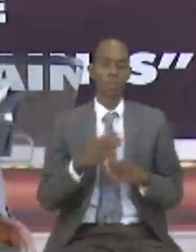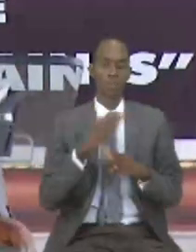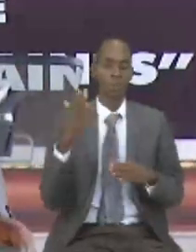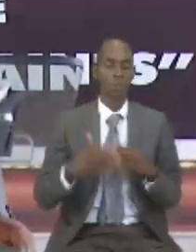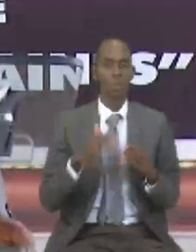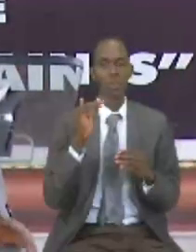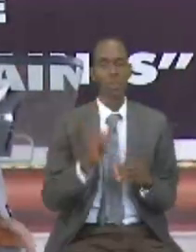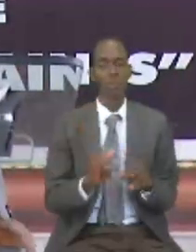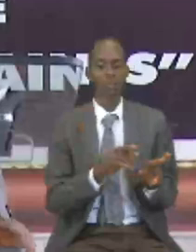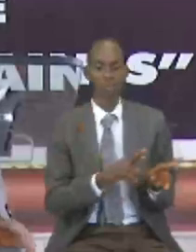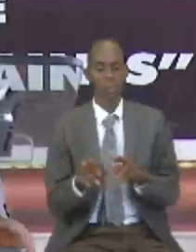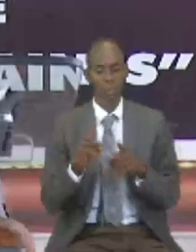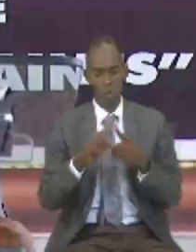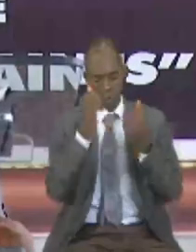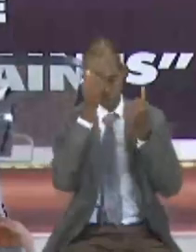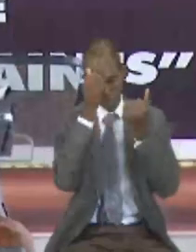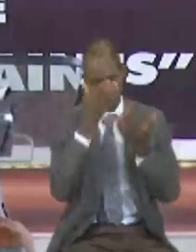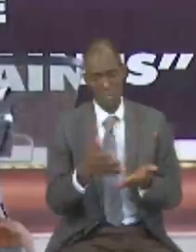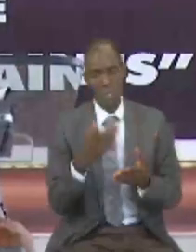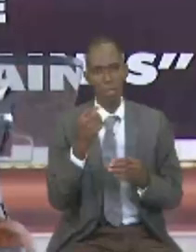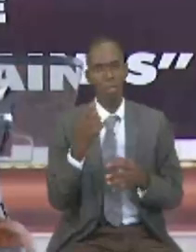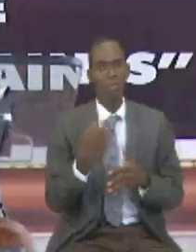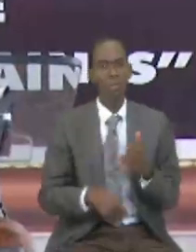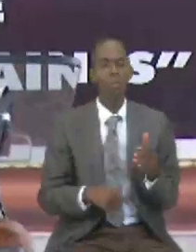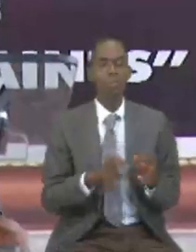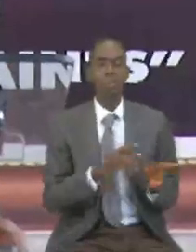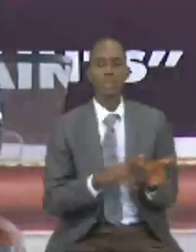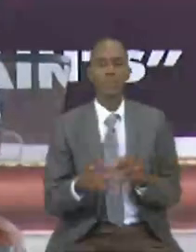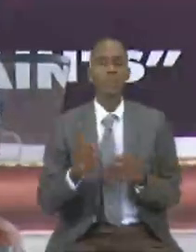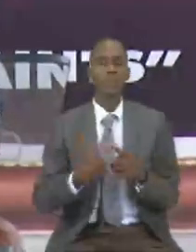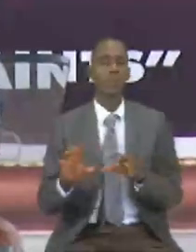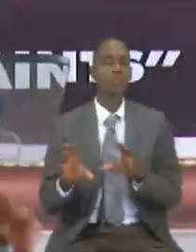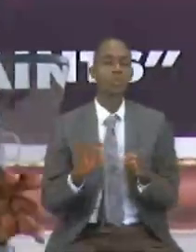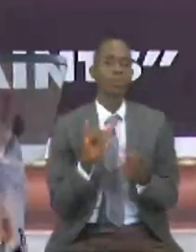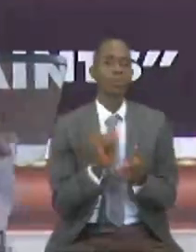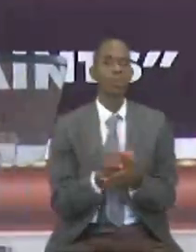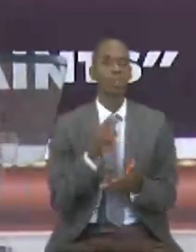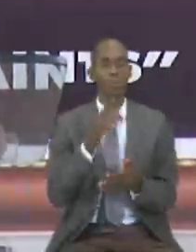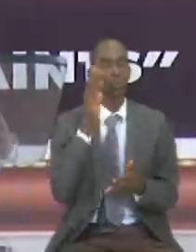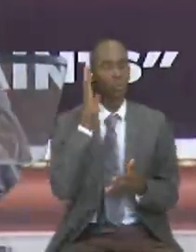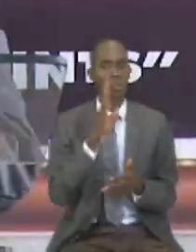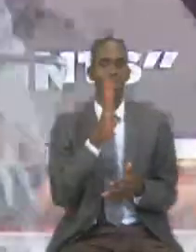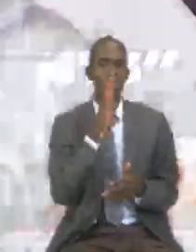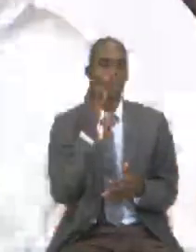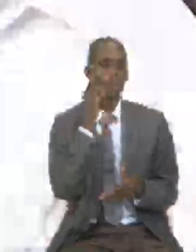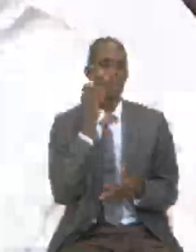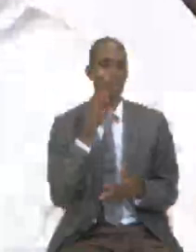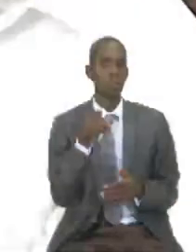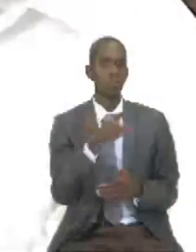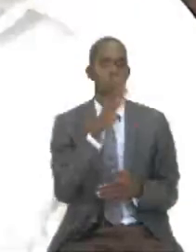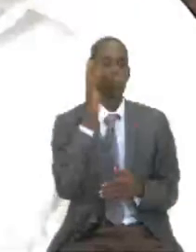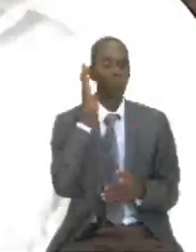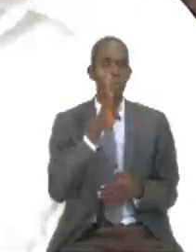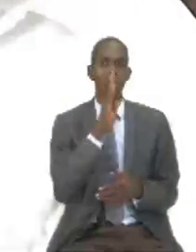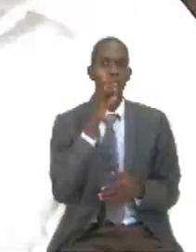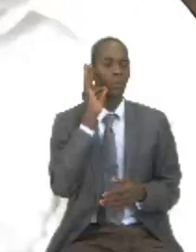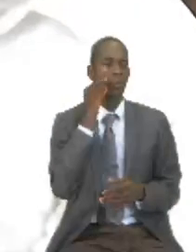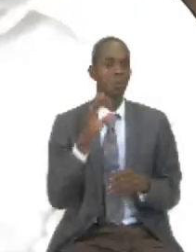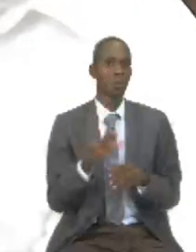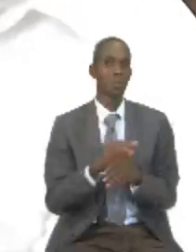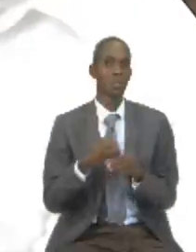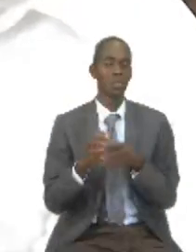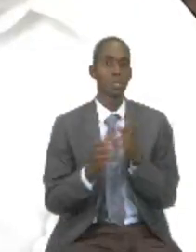tu t'identifies pleinement avec lui que je suis prêt à payer le prix, quel que soit ce qu'il faut. Je vais tout faire pour être fécond. Tu